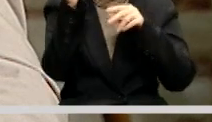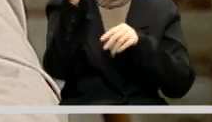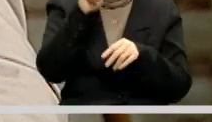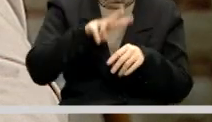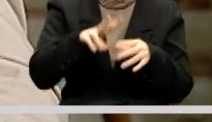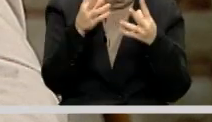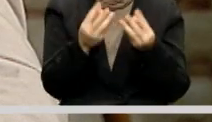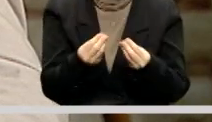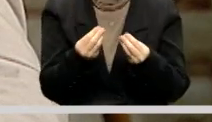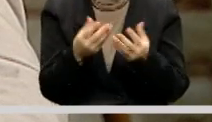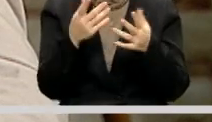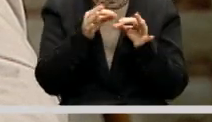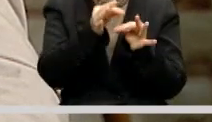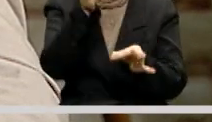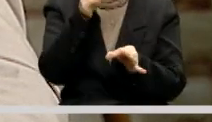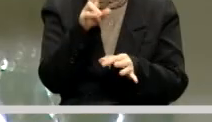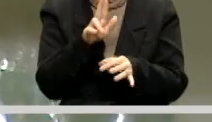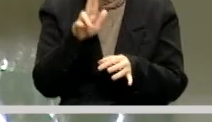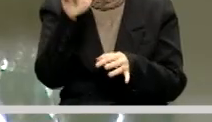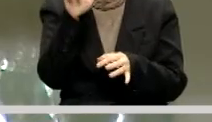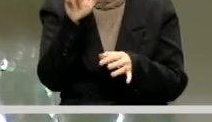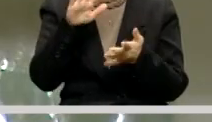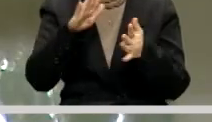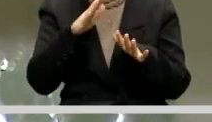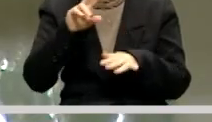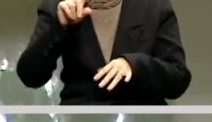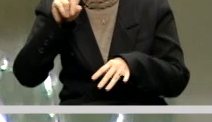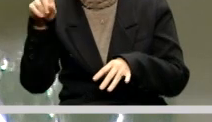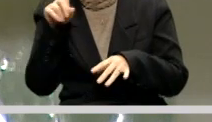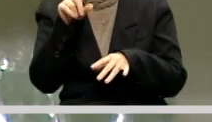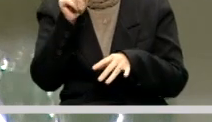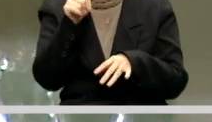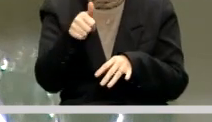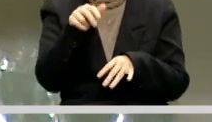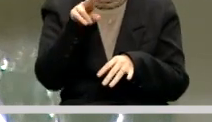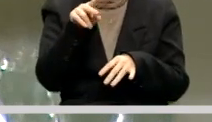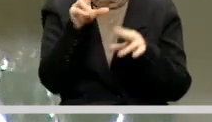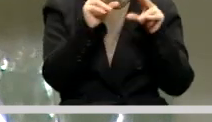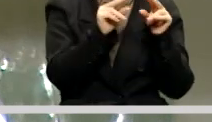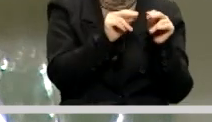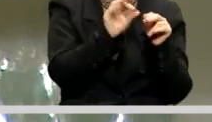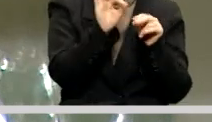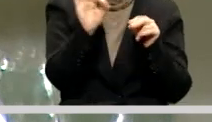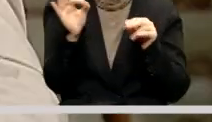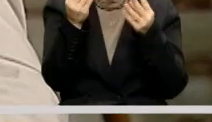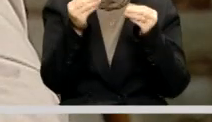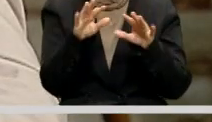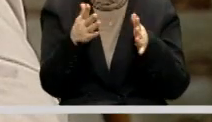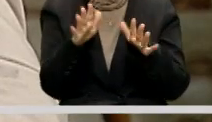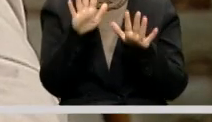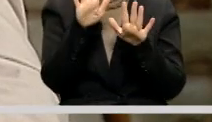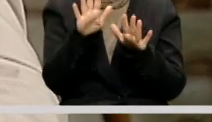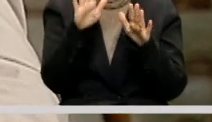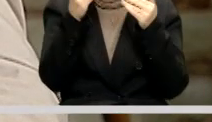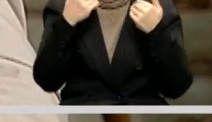İnsanlarda 7-10 gün gibi uykusuz kalma süreleri var ama mutlaka uyku vücudumuzun ihtiyacı ve